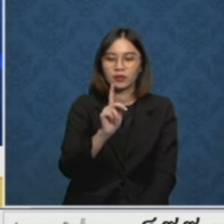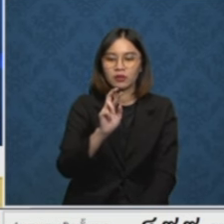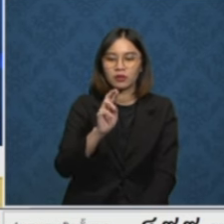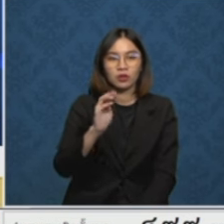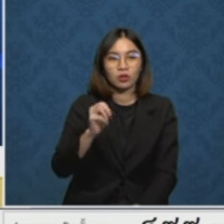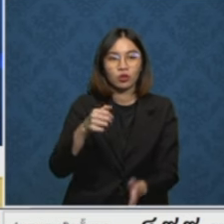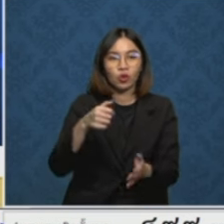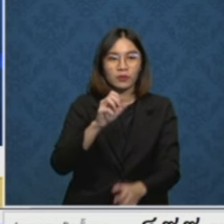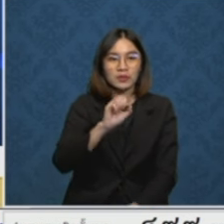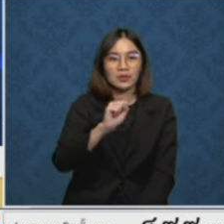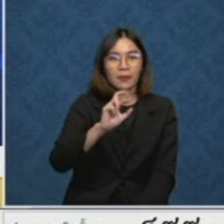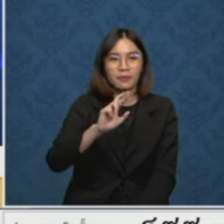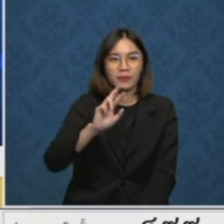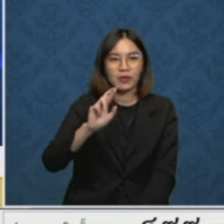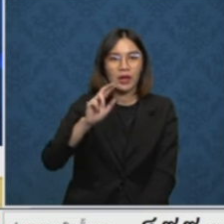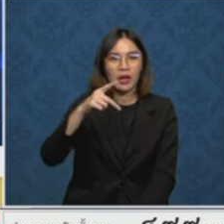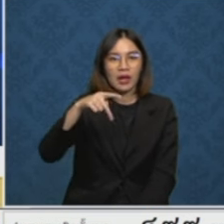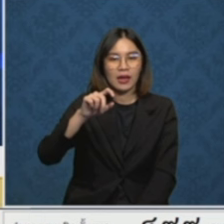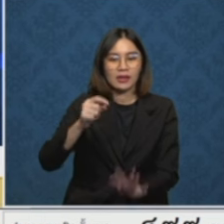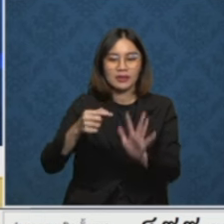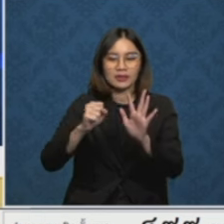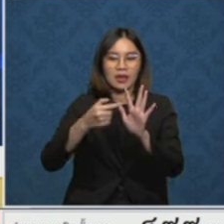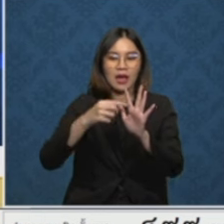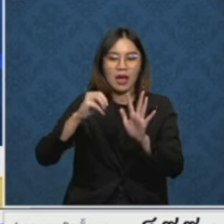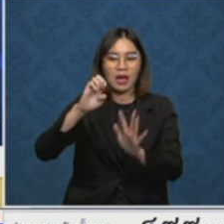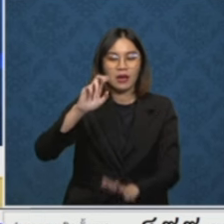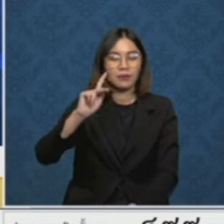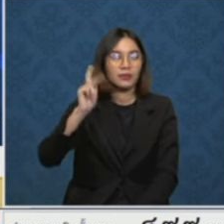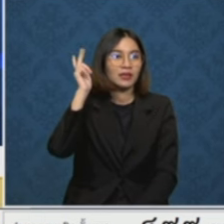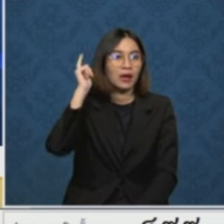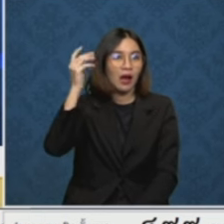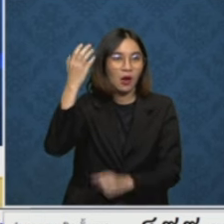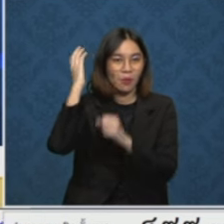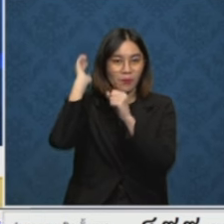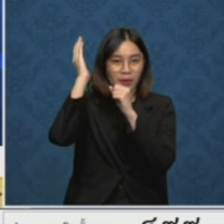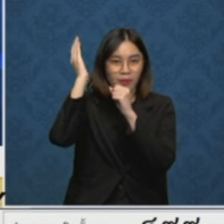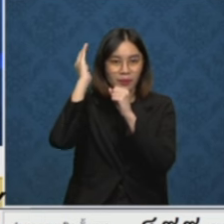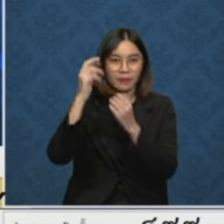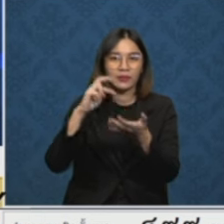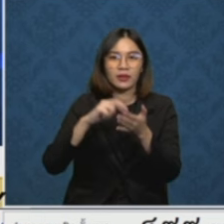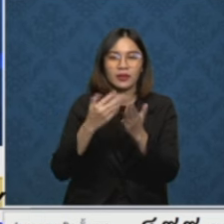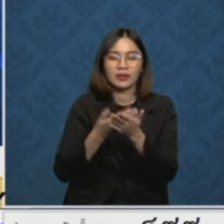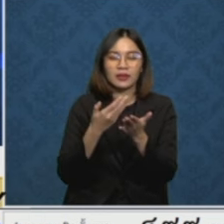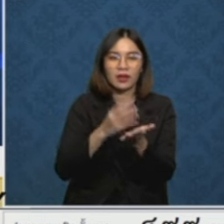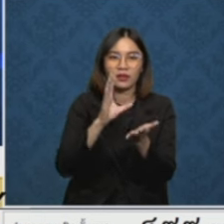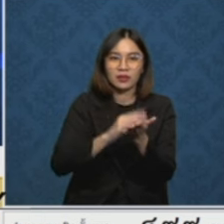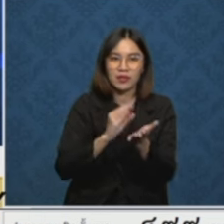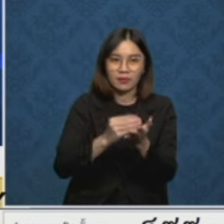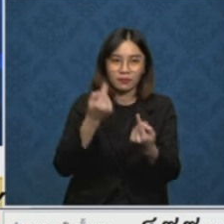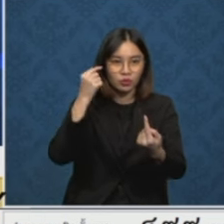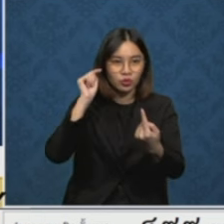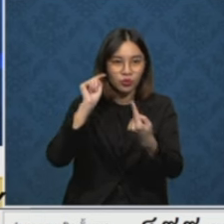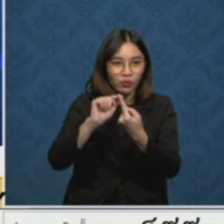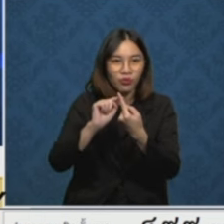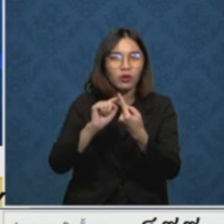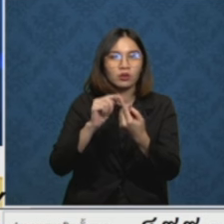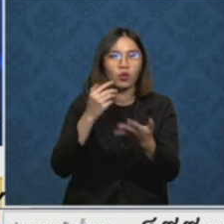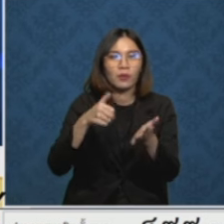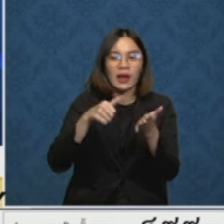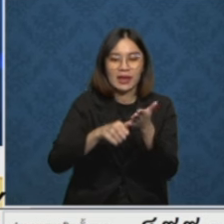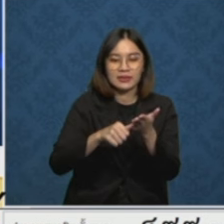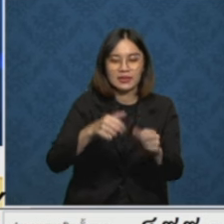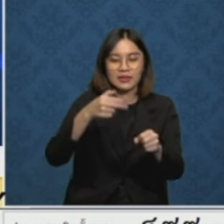ค่ะที่เพิ่งออกมาแถลงข่าวไปว่าจะจัดเก็บได้ต่ำกว่าเป้า 58,000 ล้านบาทจากภาษีน้ำมันที่หาย